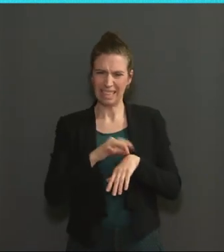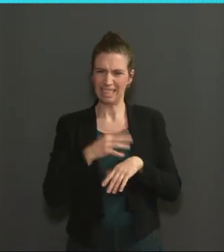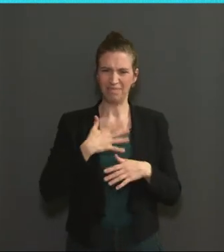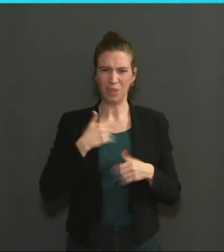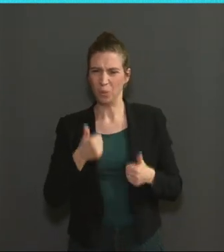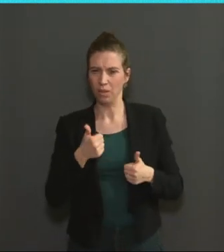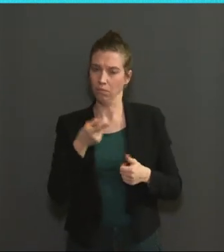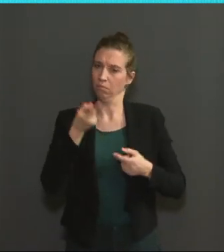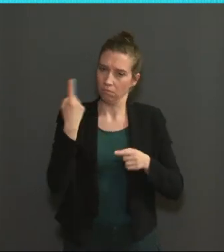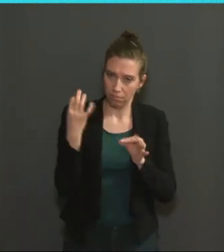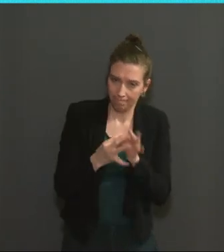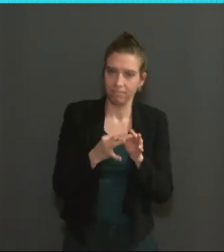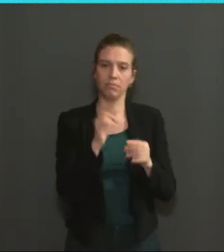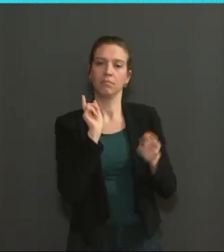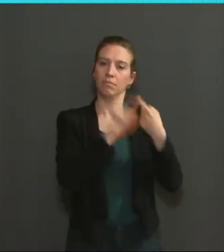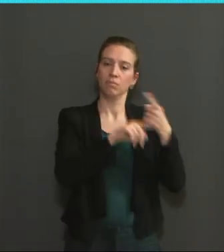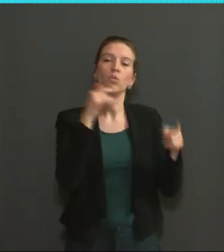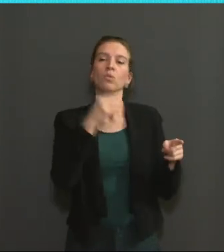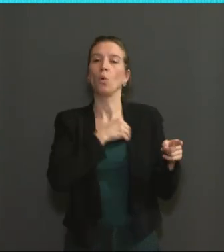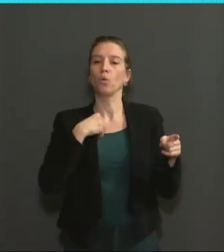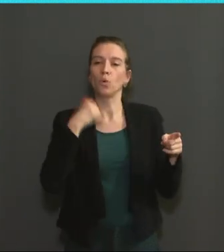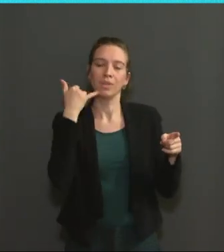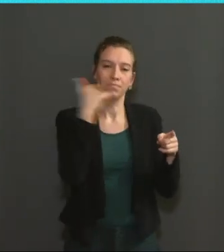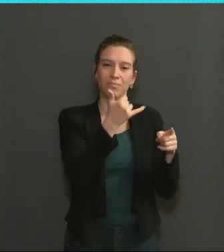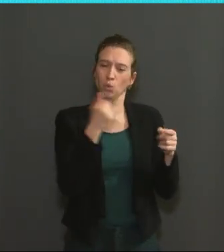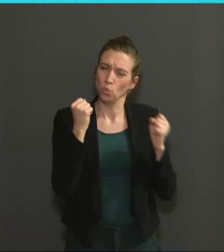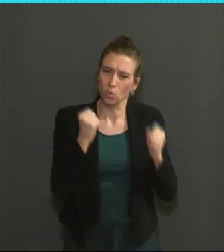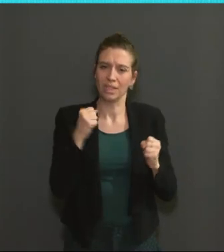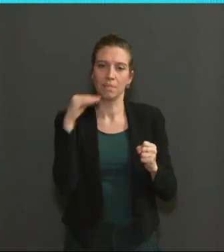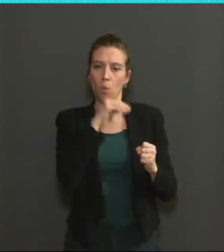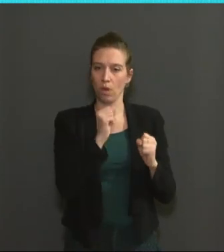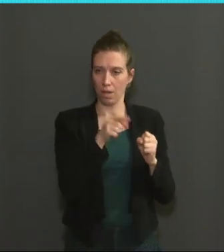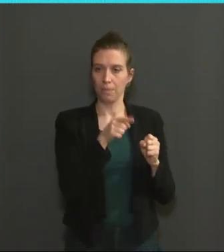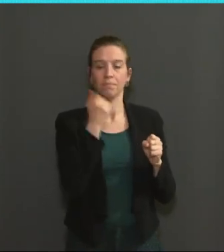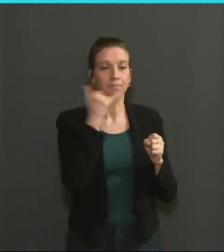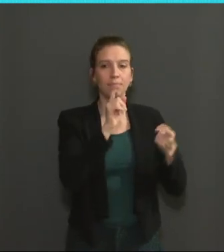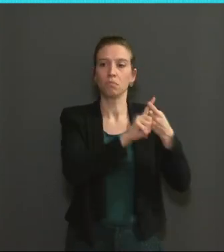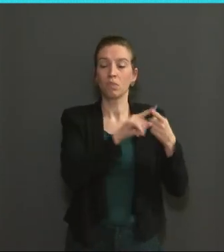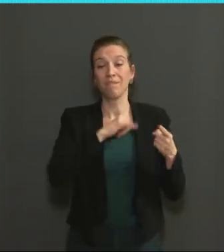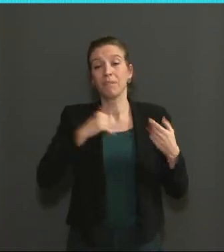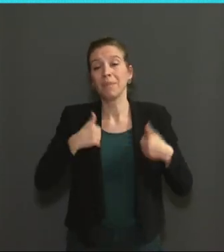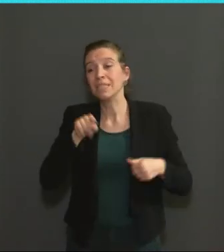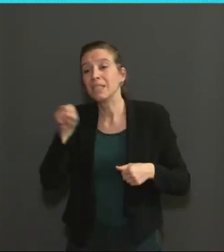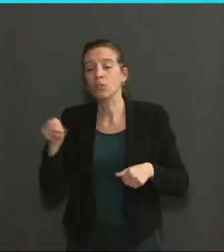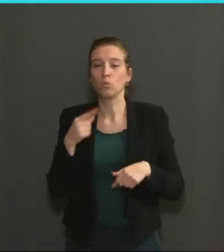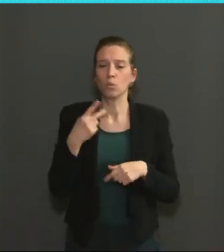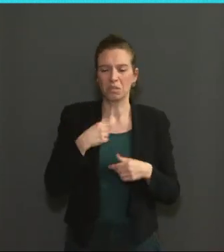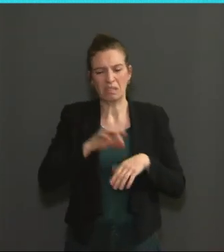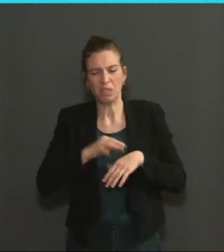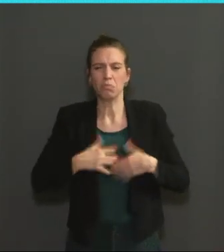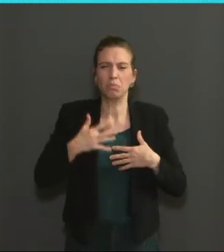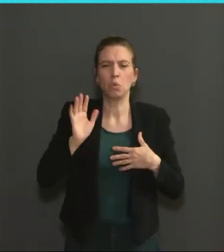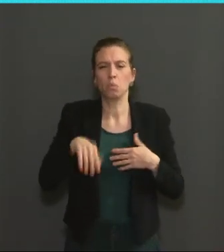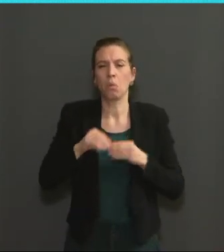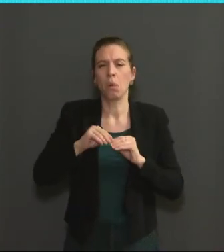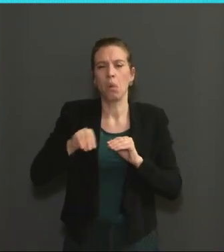elke dag telt mensen wachten nog te vaak twee dagen of langer vooraleer ze hun huisarts